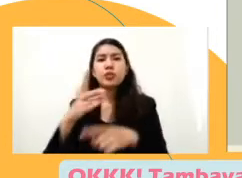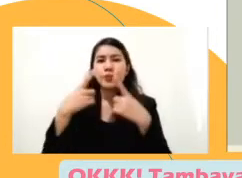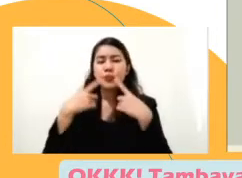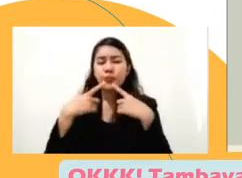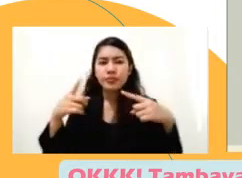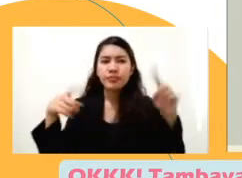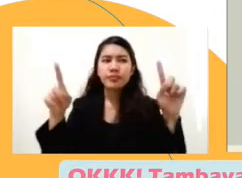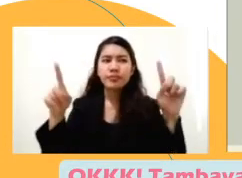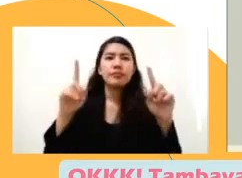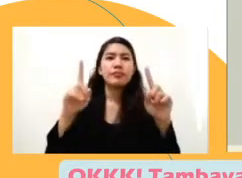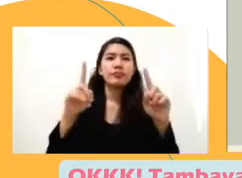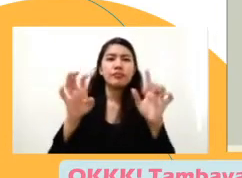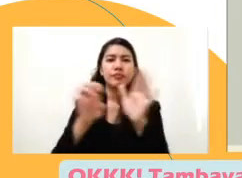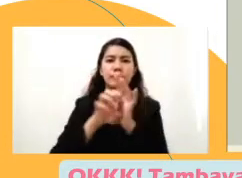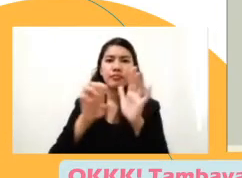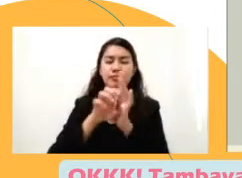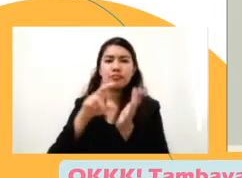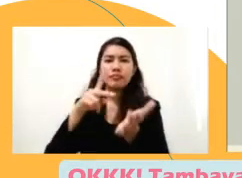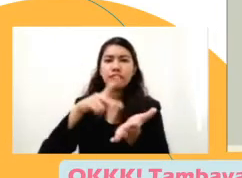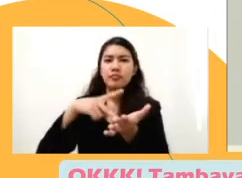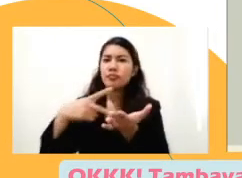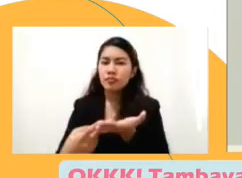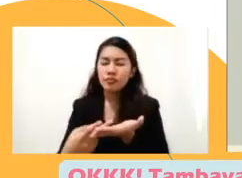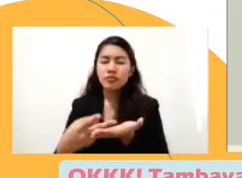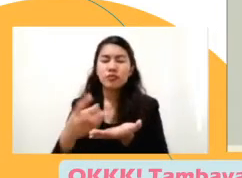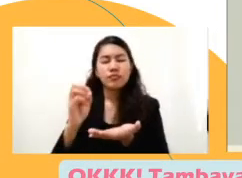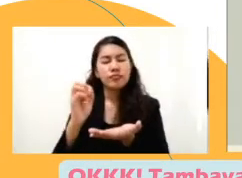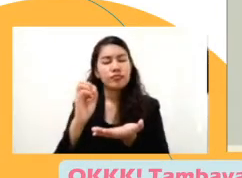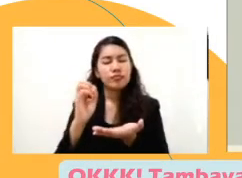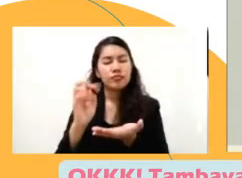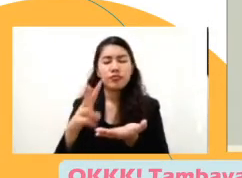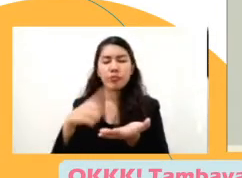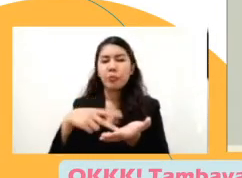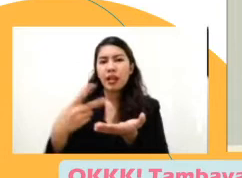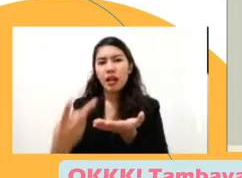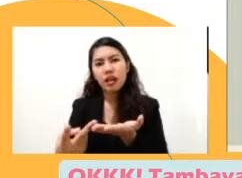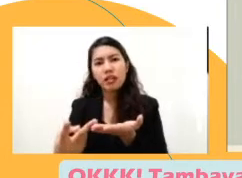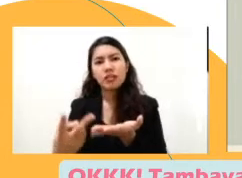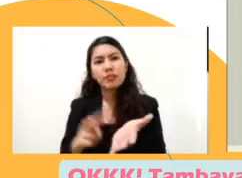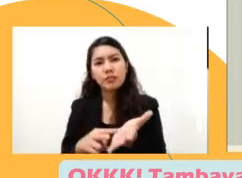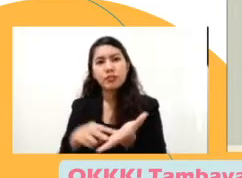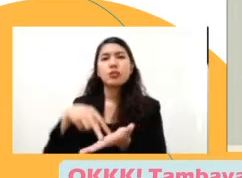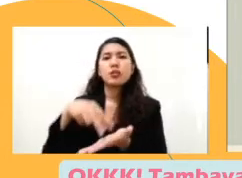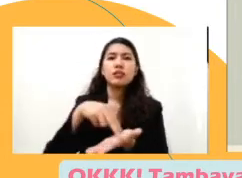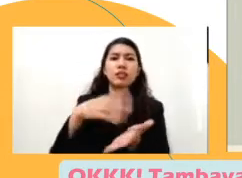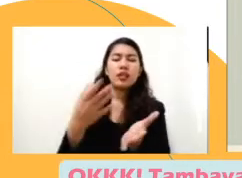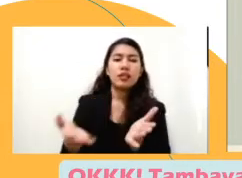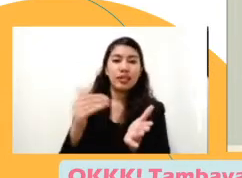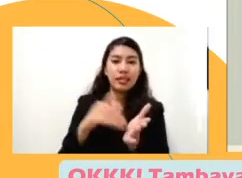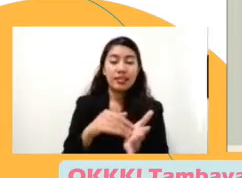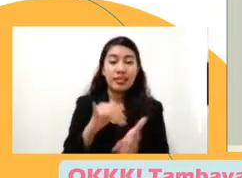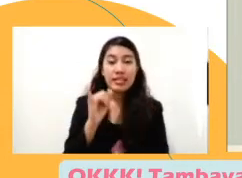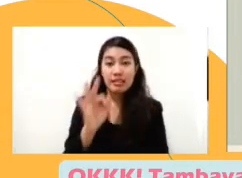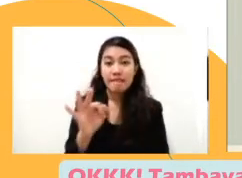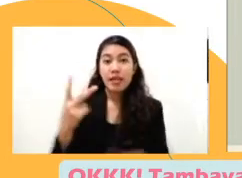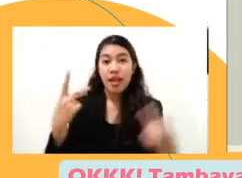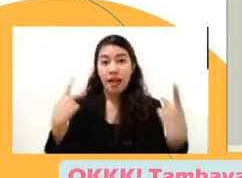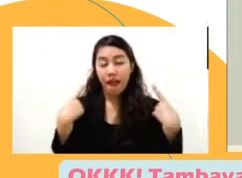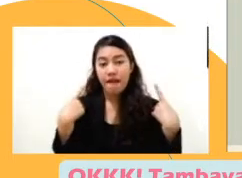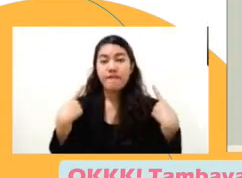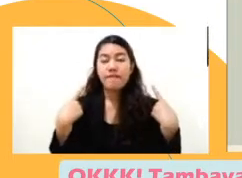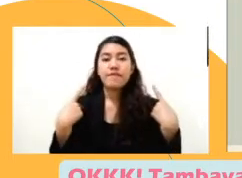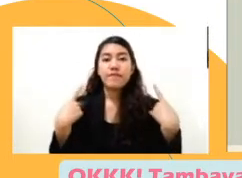at muling bumangon. Okay? Basta tayo, kung tayo ay may mga K, no, kung tayo ay may